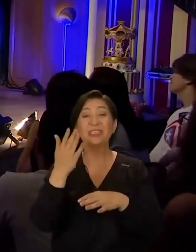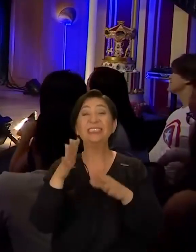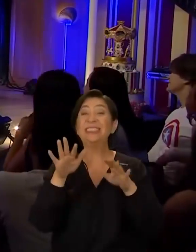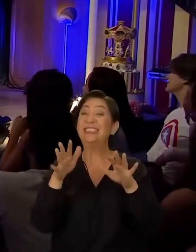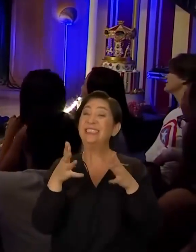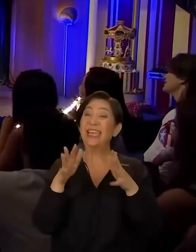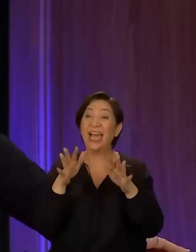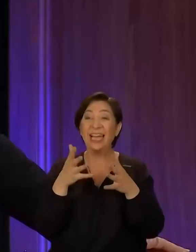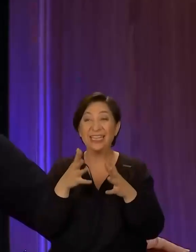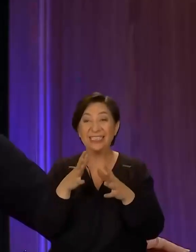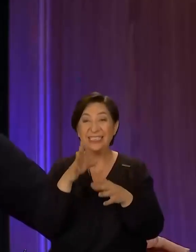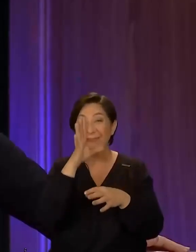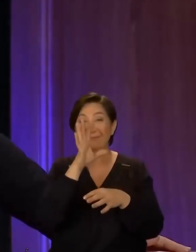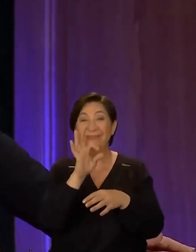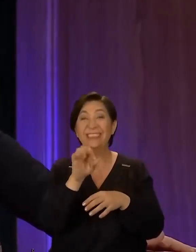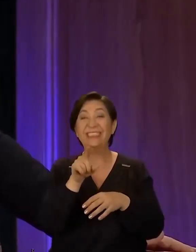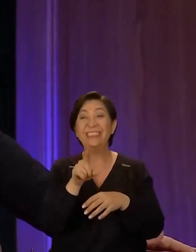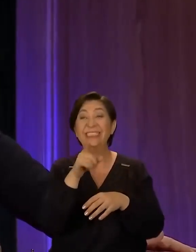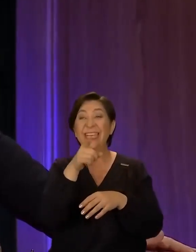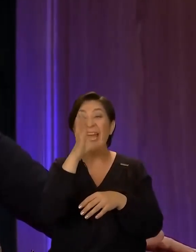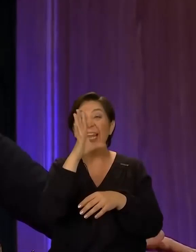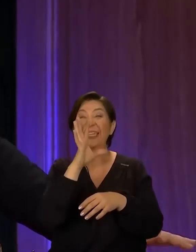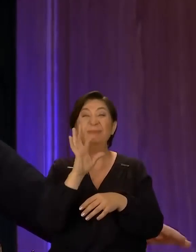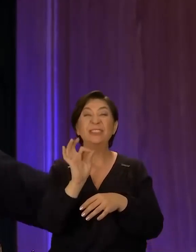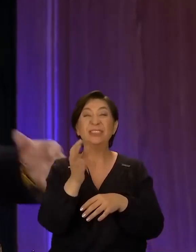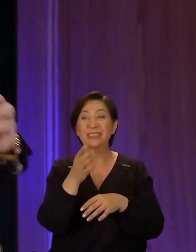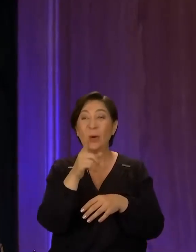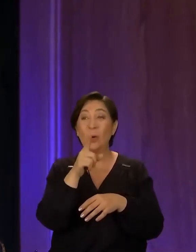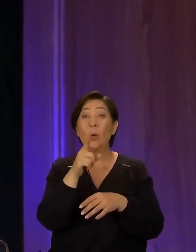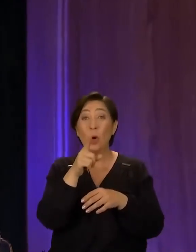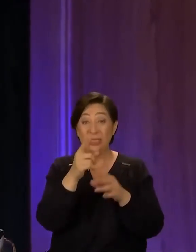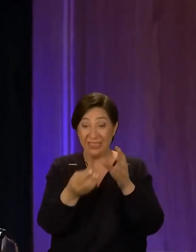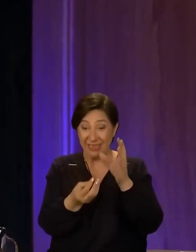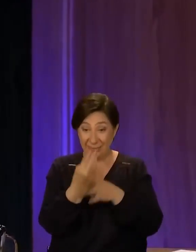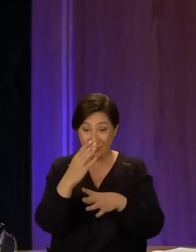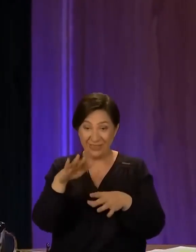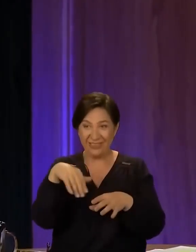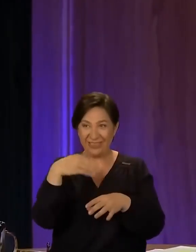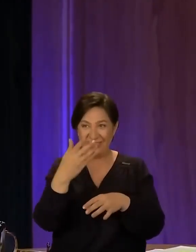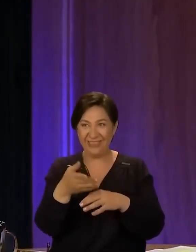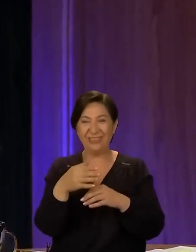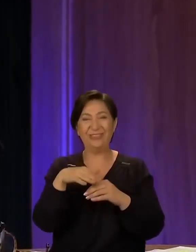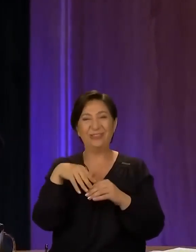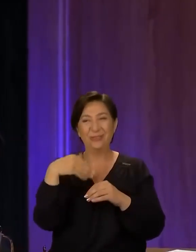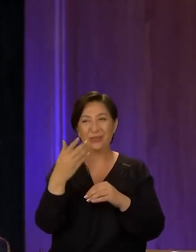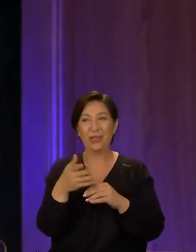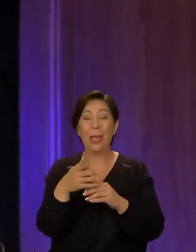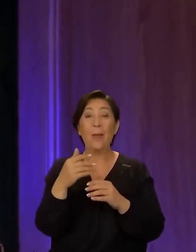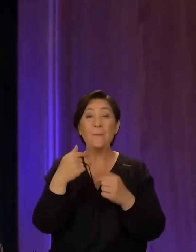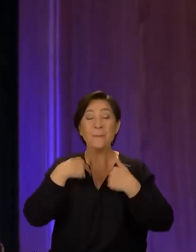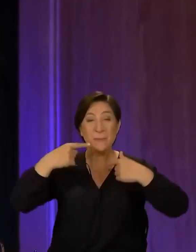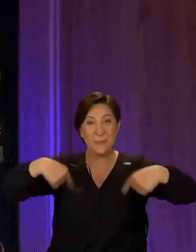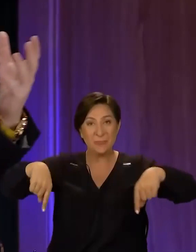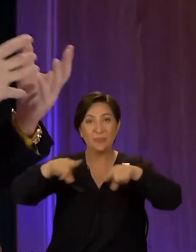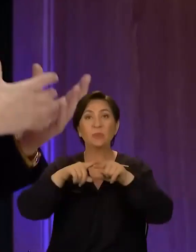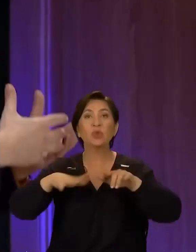sen kimsin? Sen kimsin? Onun ortaya çıkmasından sonra